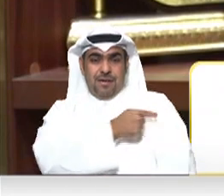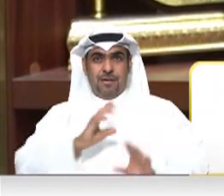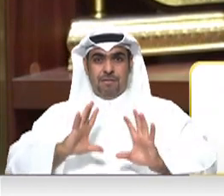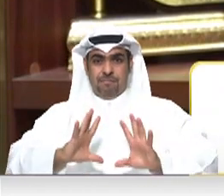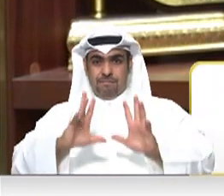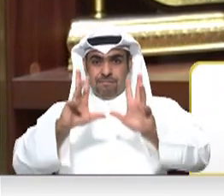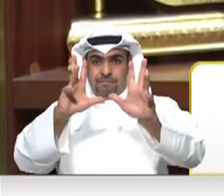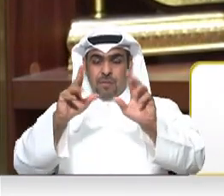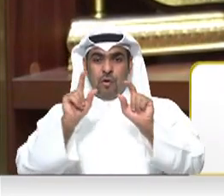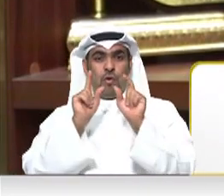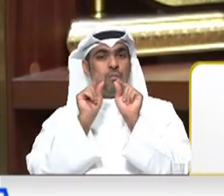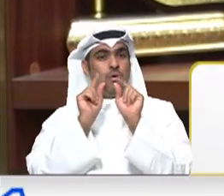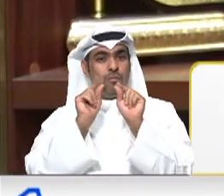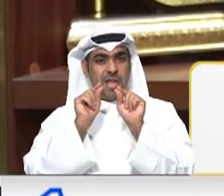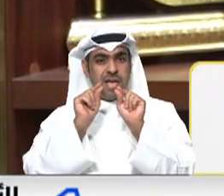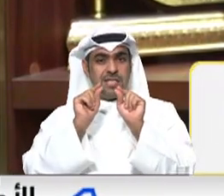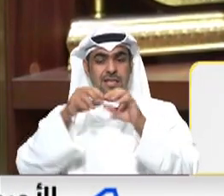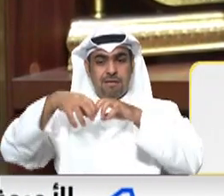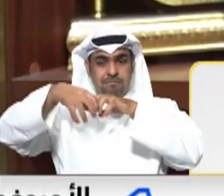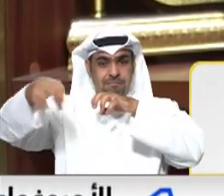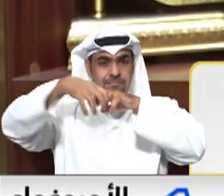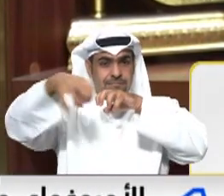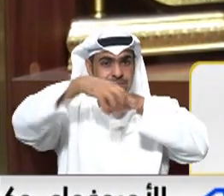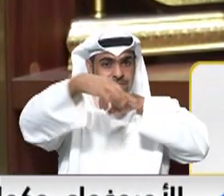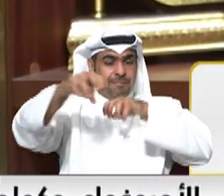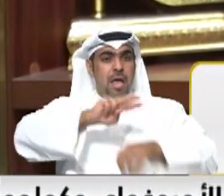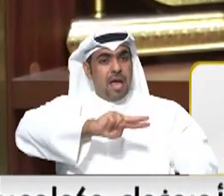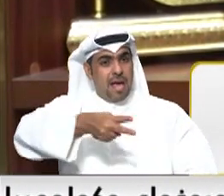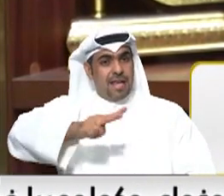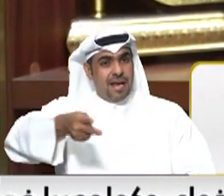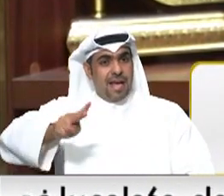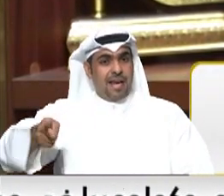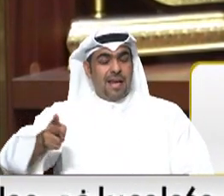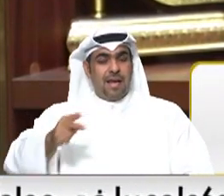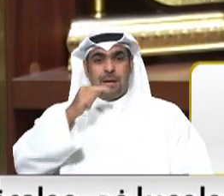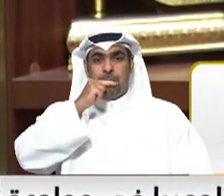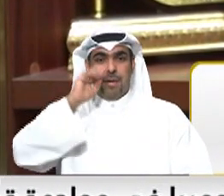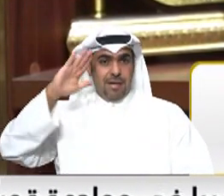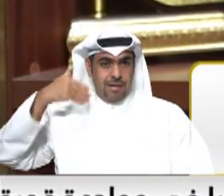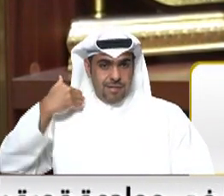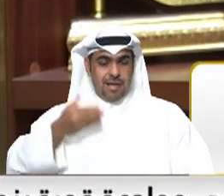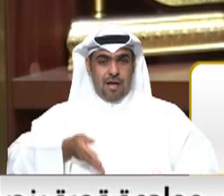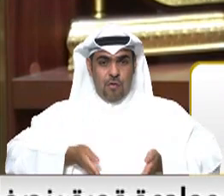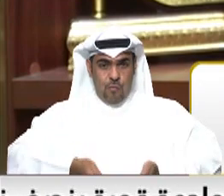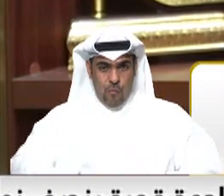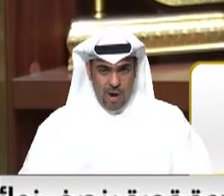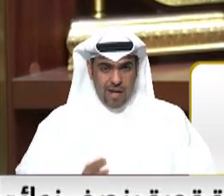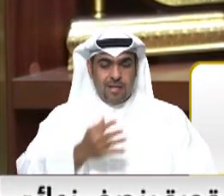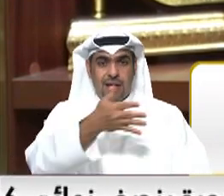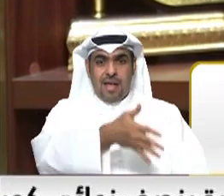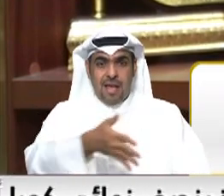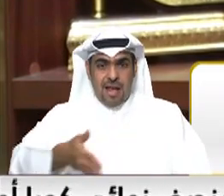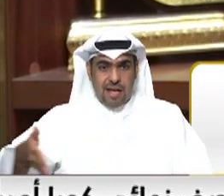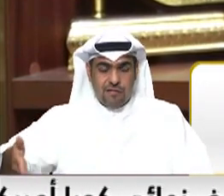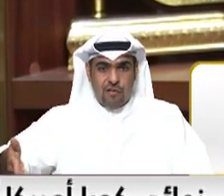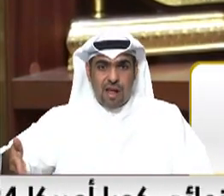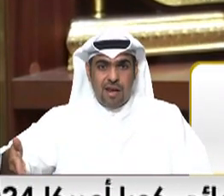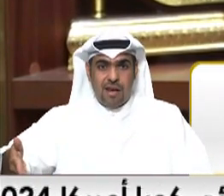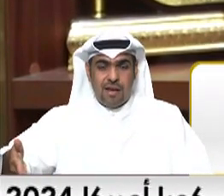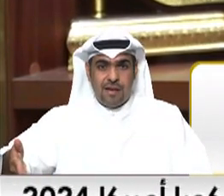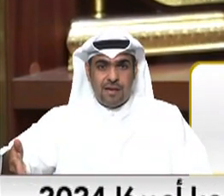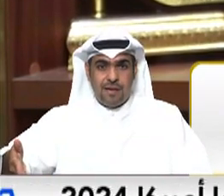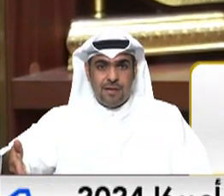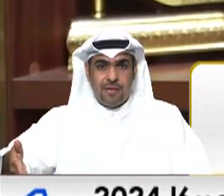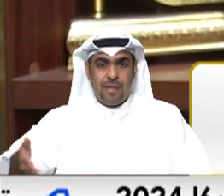متكامل من حيث العيادات الطبية المتخصصة، عيادات النساء والولادة والأطفال، وعيادات